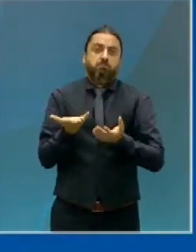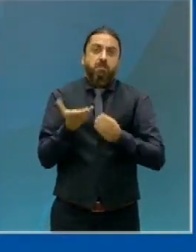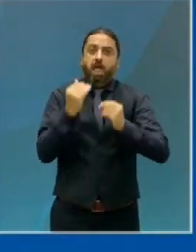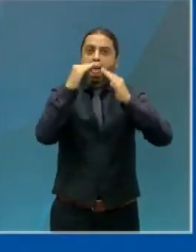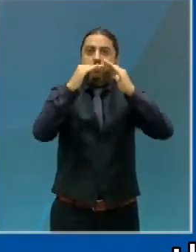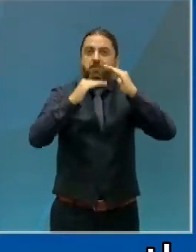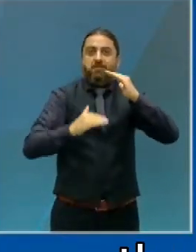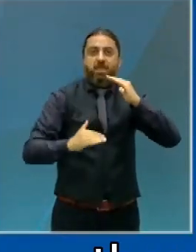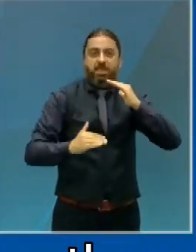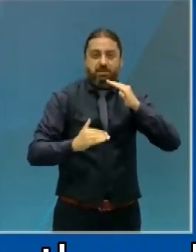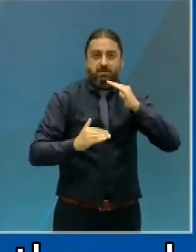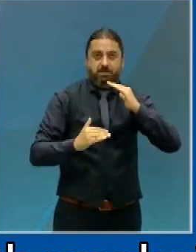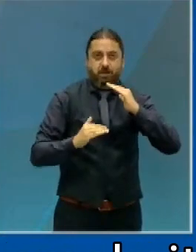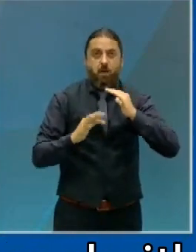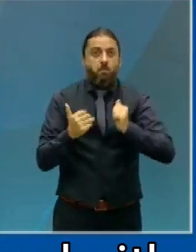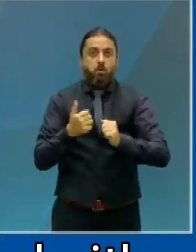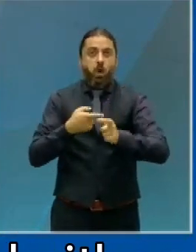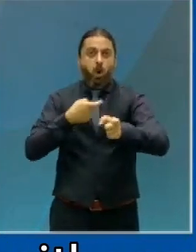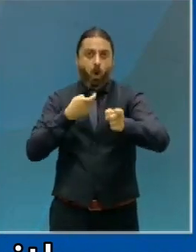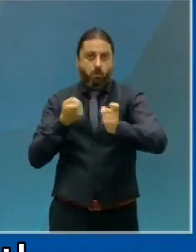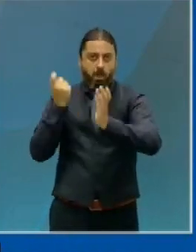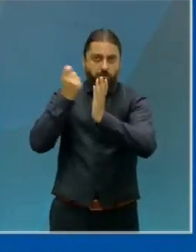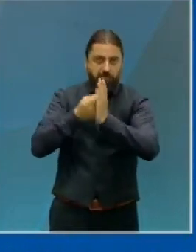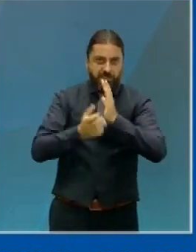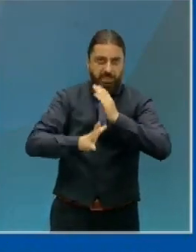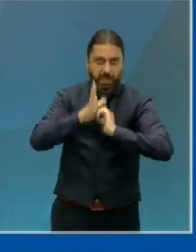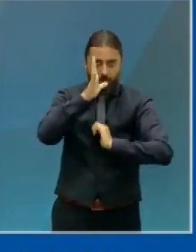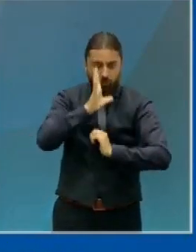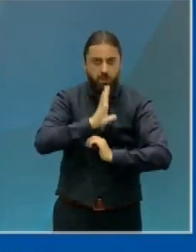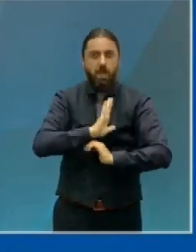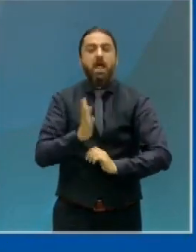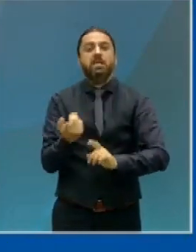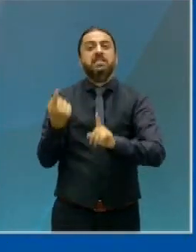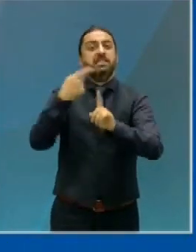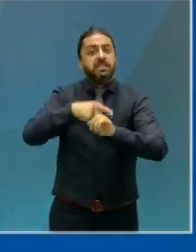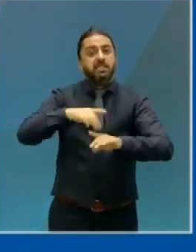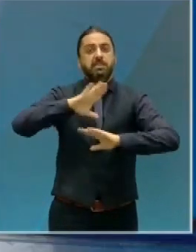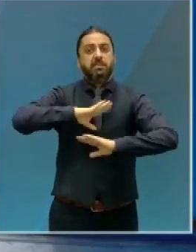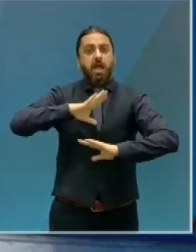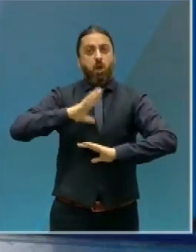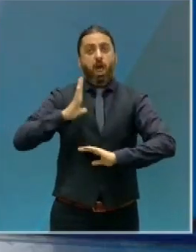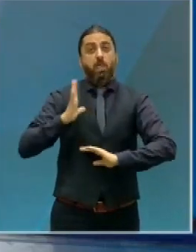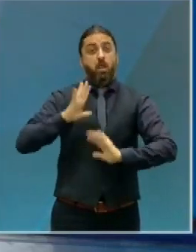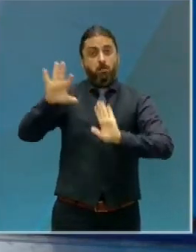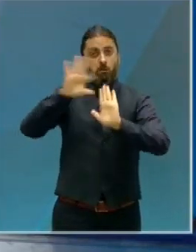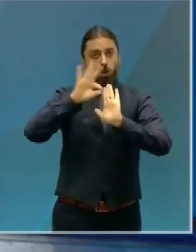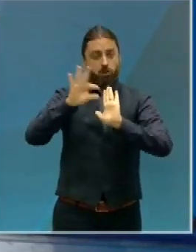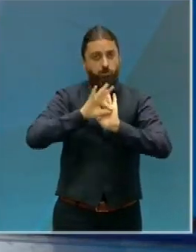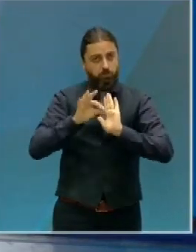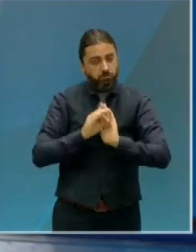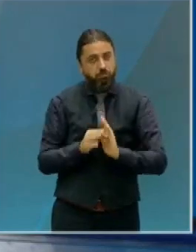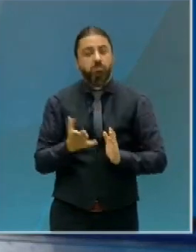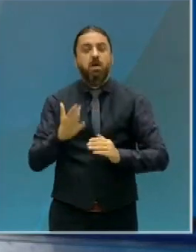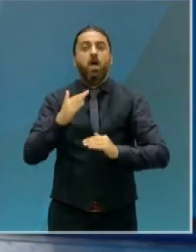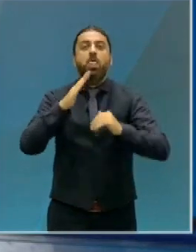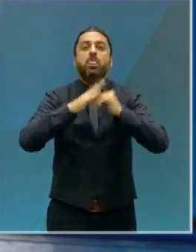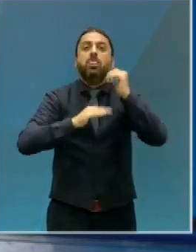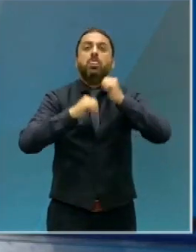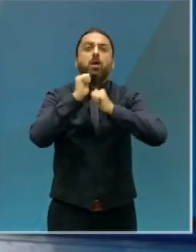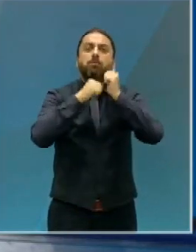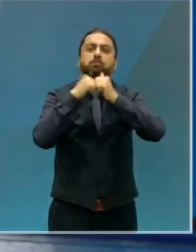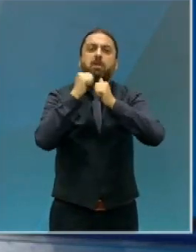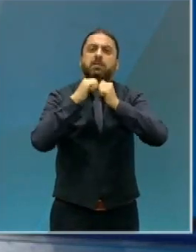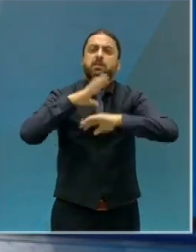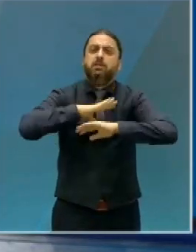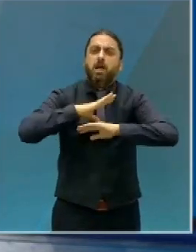επίπεδα. Όχι μόνο της ενίσχυσης των οπλικών συστημάτων, αλλά και της αύξησης του ανθρώπινου δυναμικού, του εξυγχρονισμού των δομών των ενόπλων